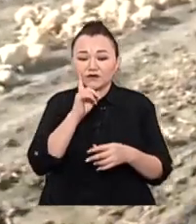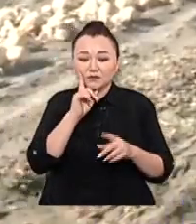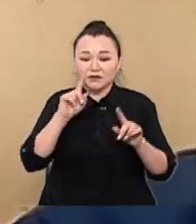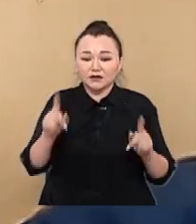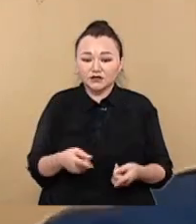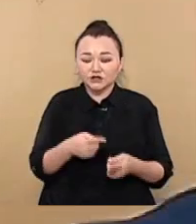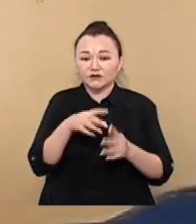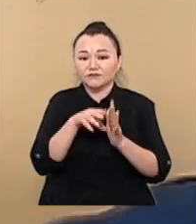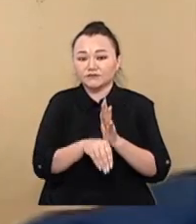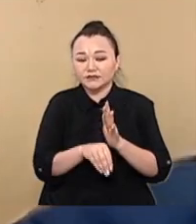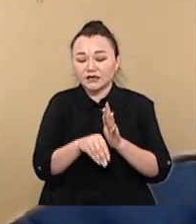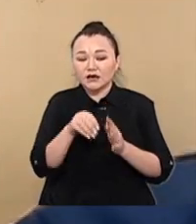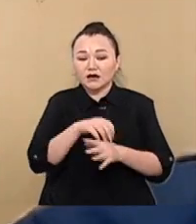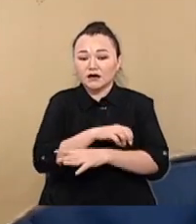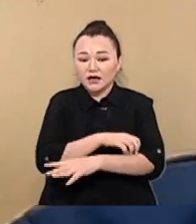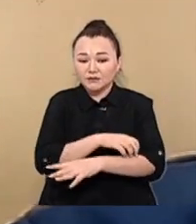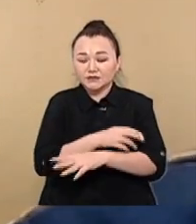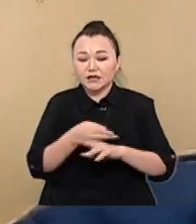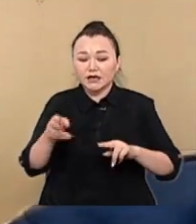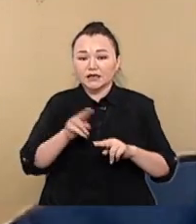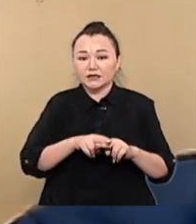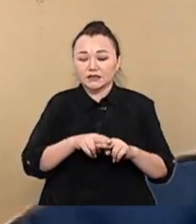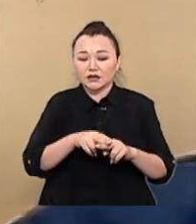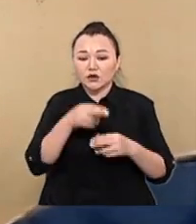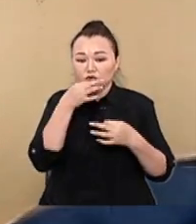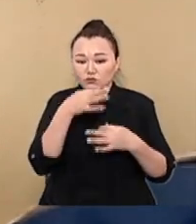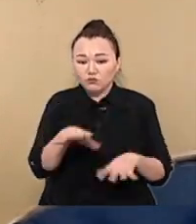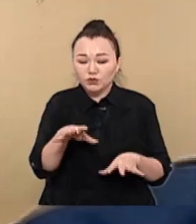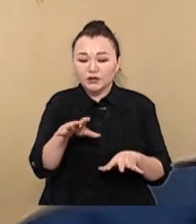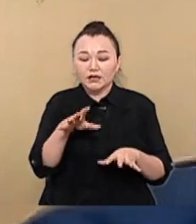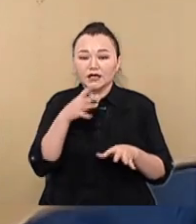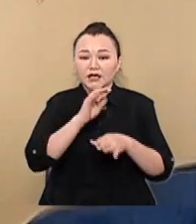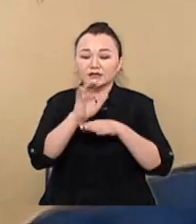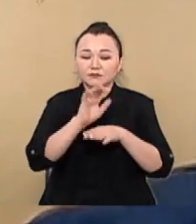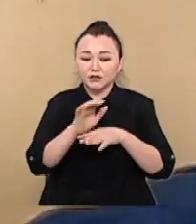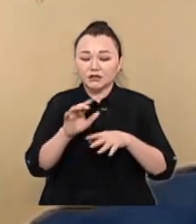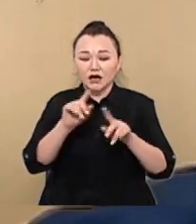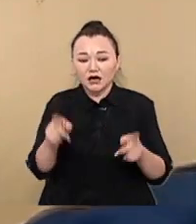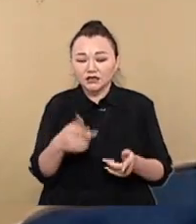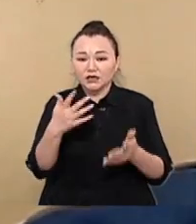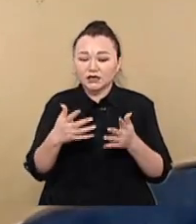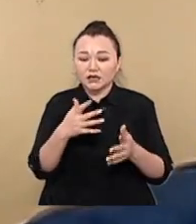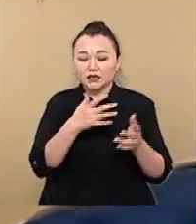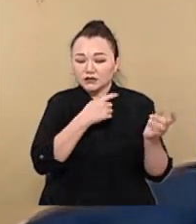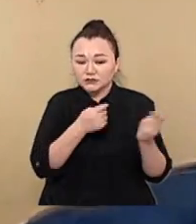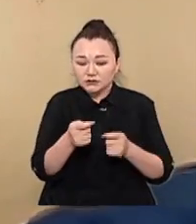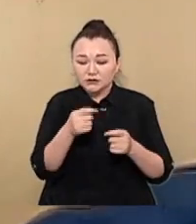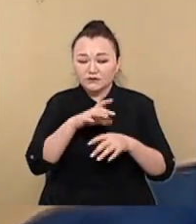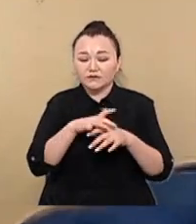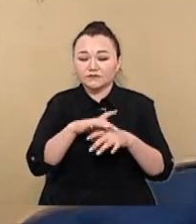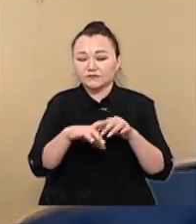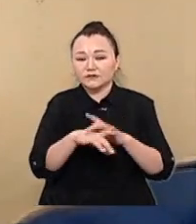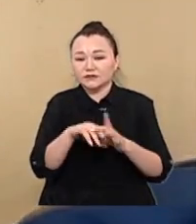келгенін айтады. Ұлтаралық комиссия осы кез келген экспортты шектеу немесе импорттық